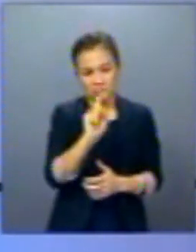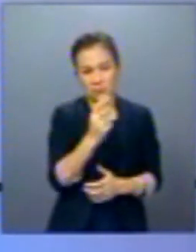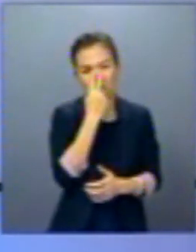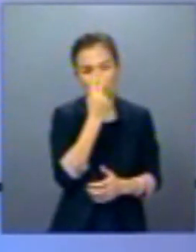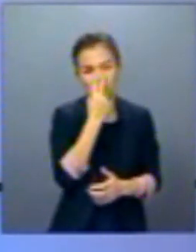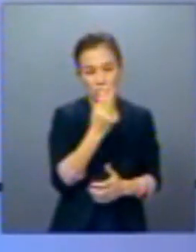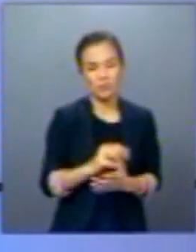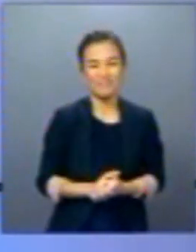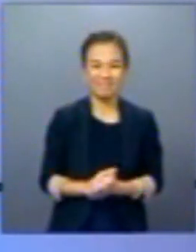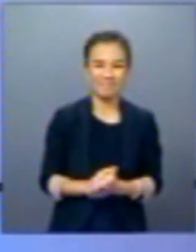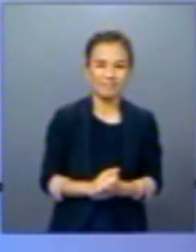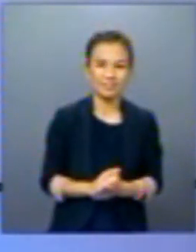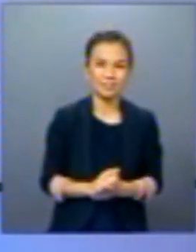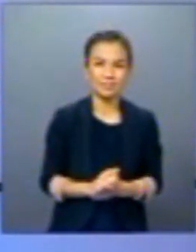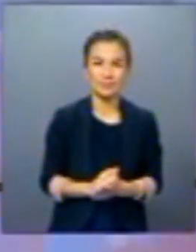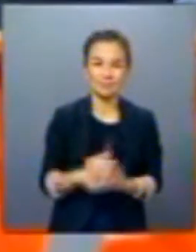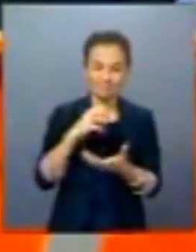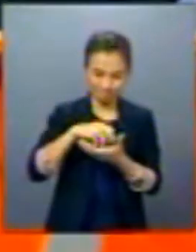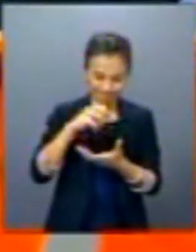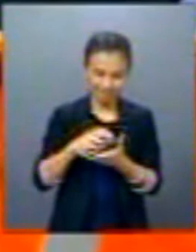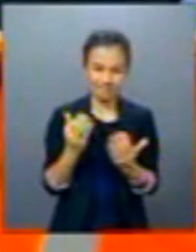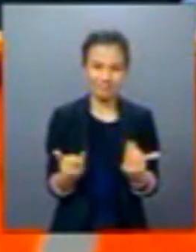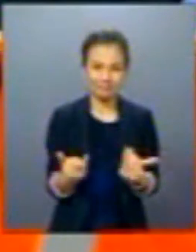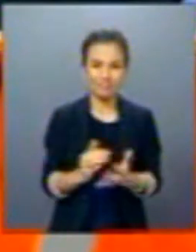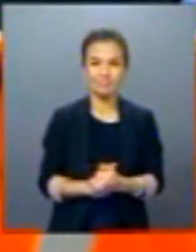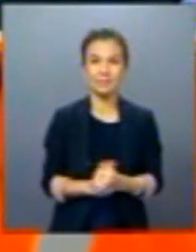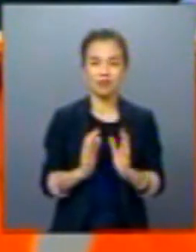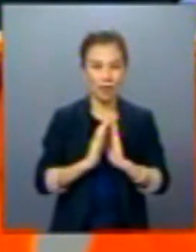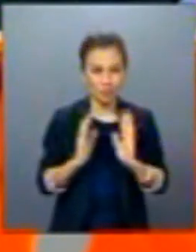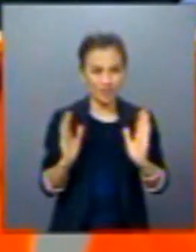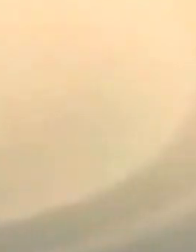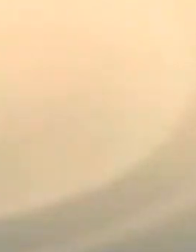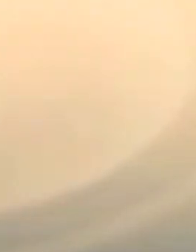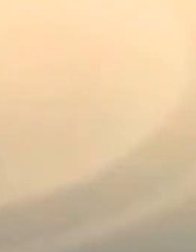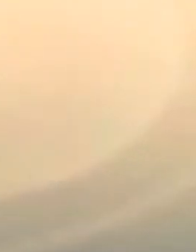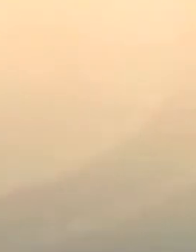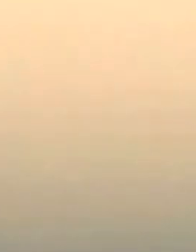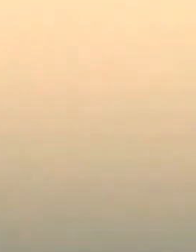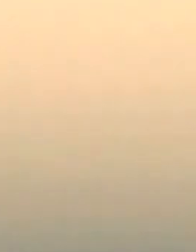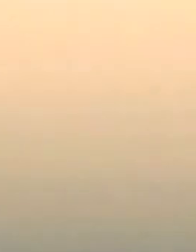แล้วก็ท้าทายไม่น้อยนะคะคุณจิรัชตาคุณพึ่งนภาค่ะ ค่ะขอบคุณค่ะคุณสรีมาค่ะ